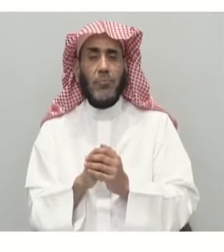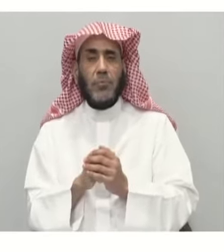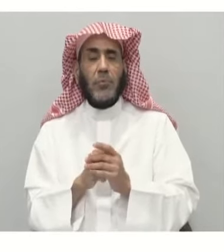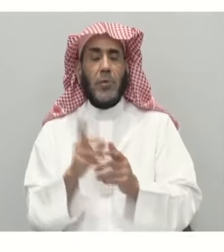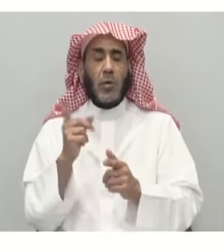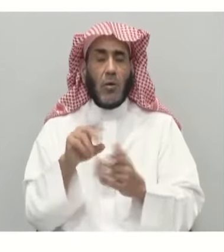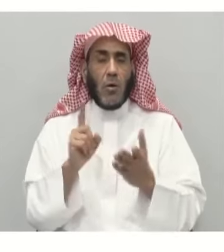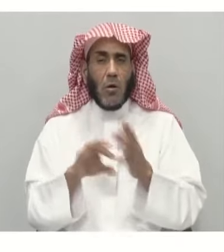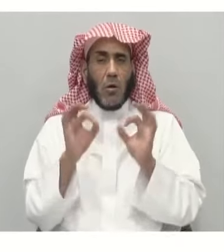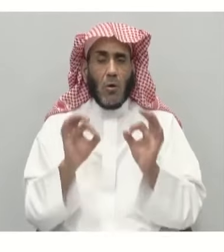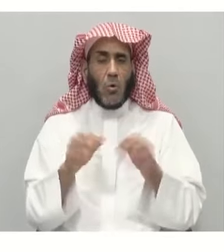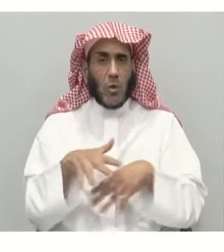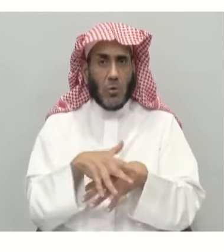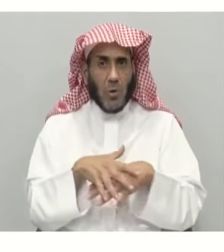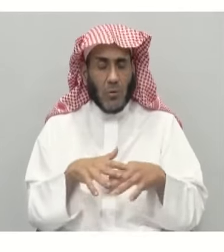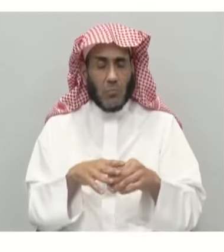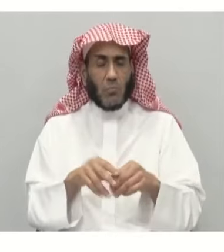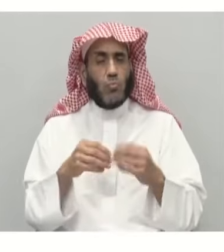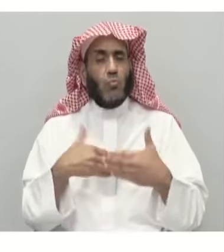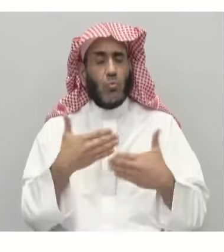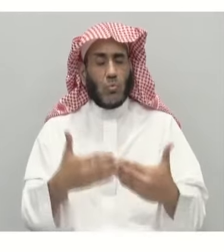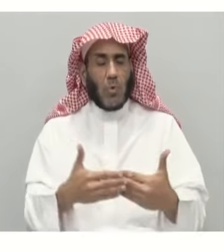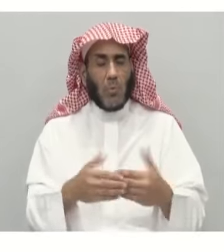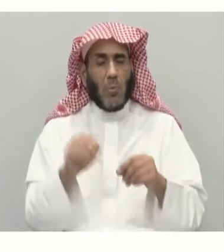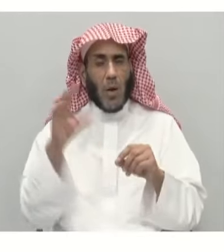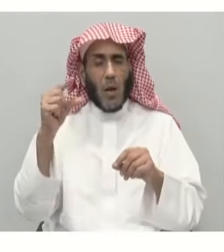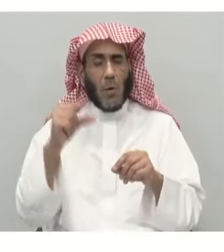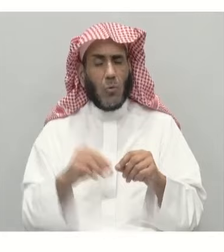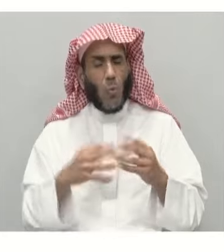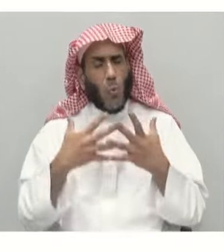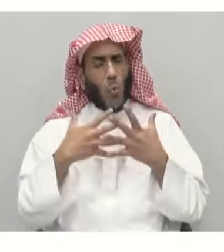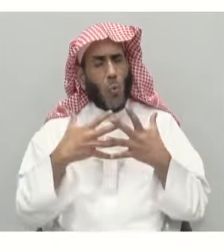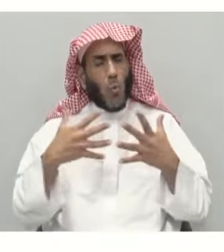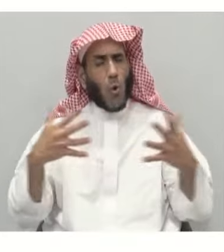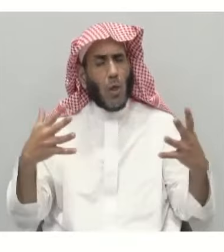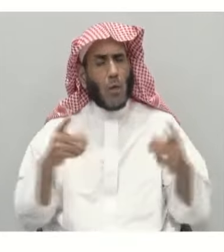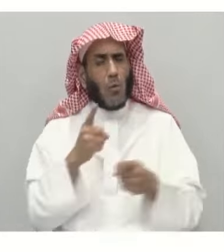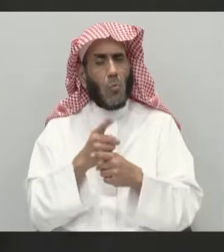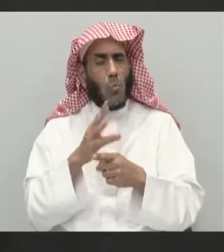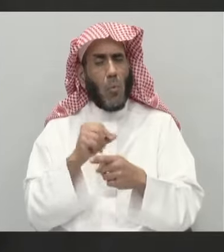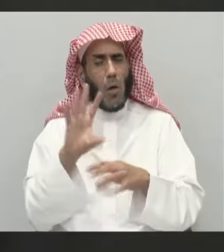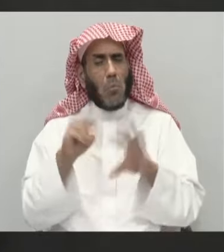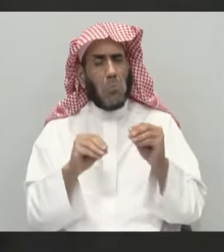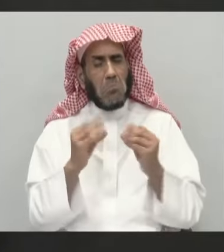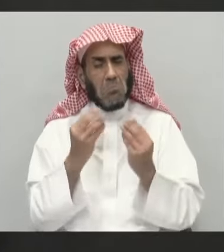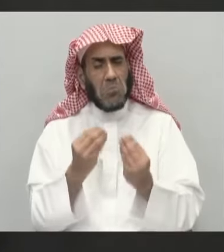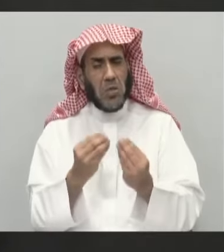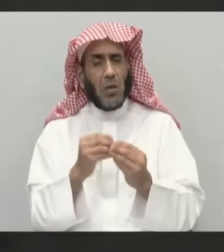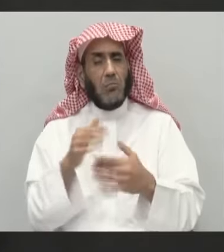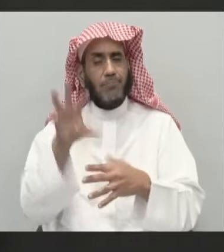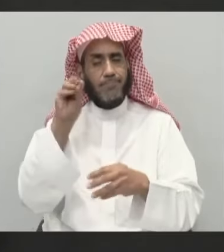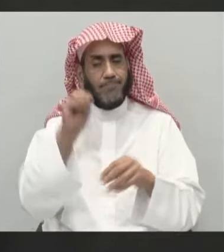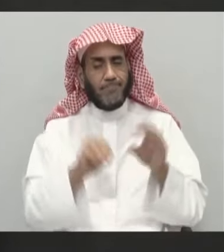اؤكد تعود للجدول وتكمل ما تبقى من كلمات الكلمات كثيره جدا نحن اخذنا منها جزء يسير